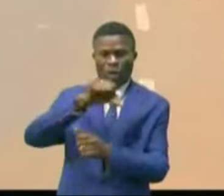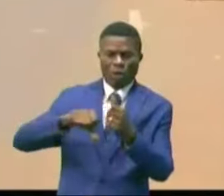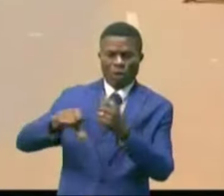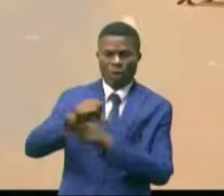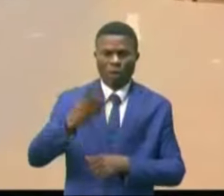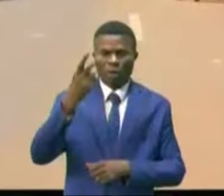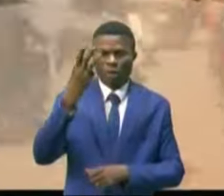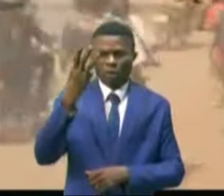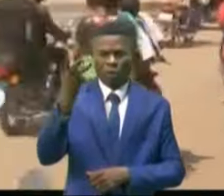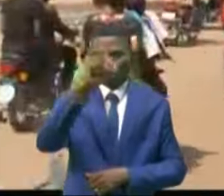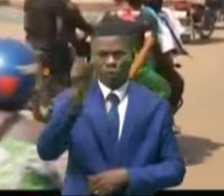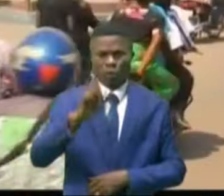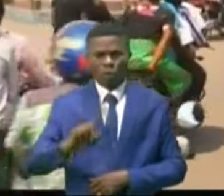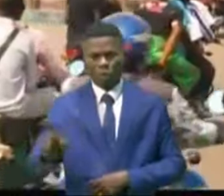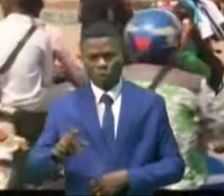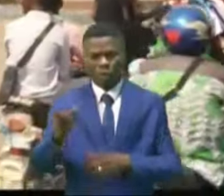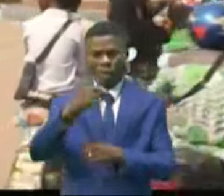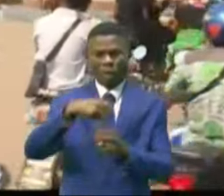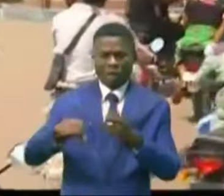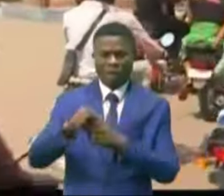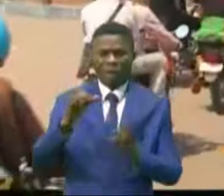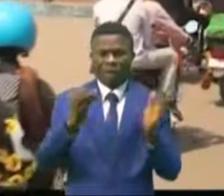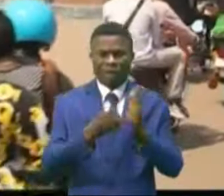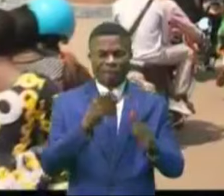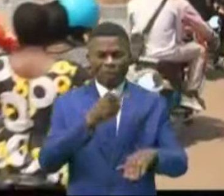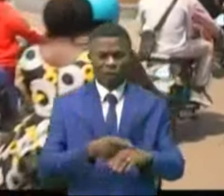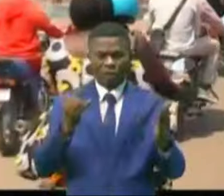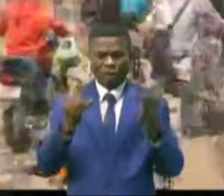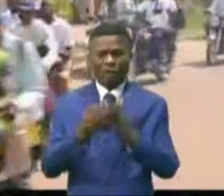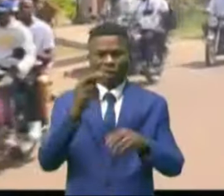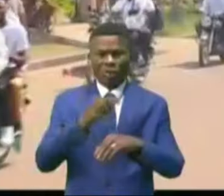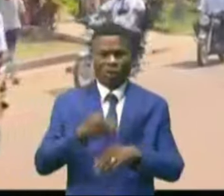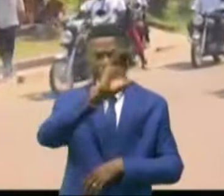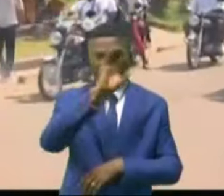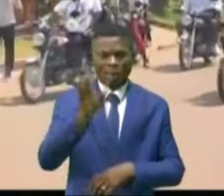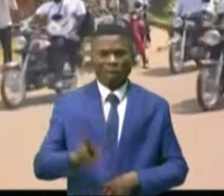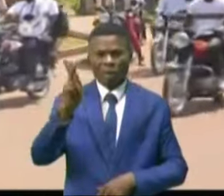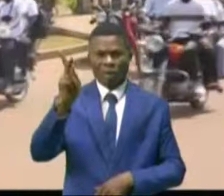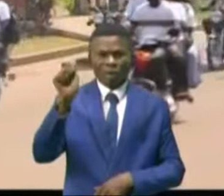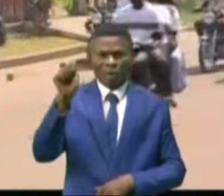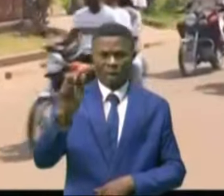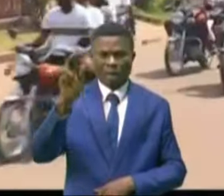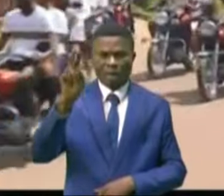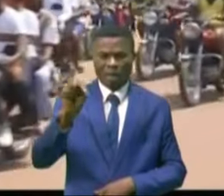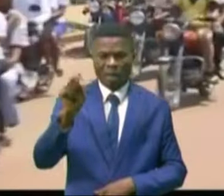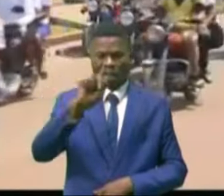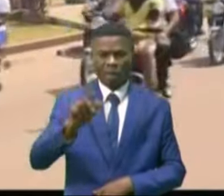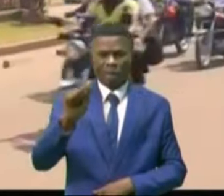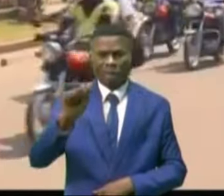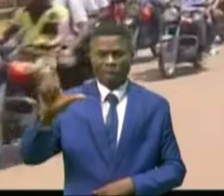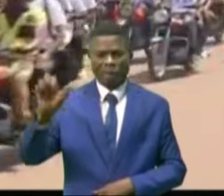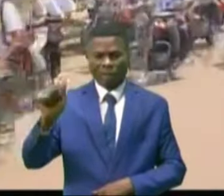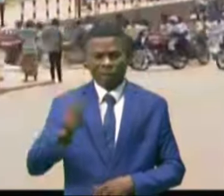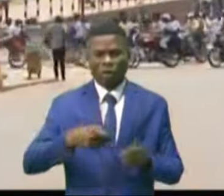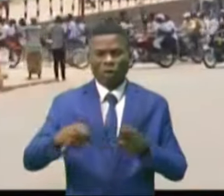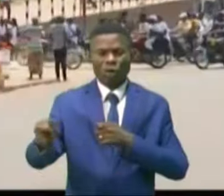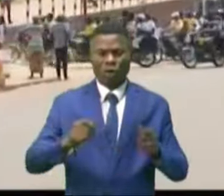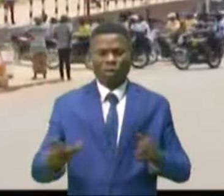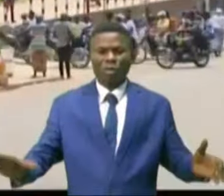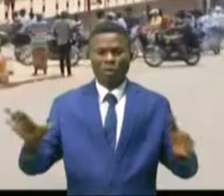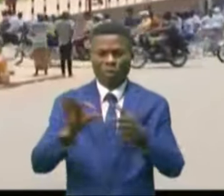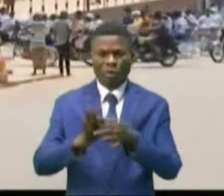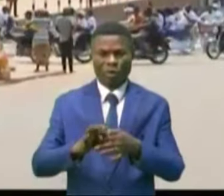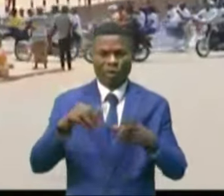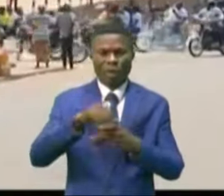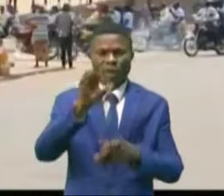Kélé, les ronds-points 6R à 6R dans la commune de Kanzala pour chiter au marché de la réconciliation dans